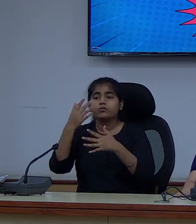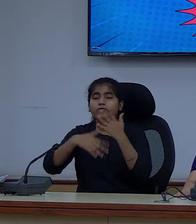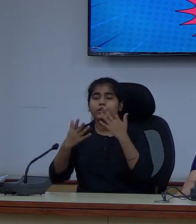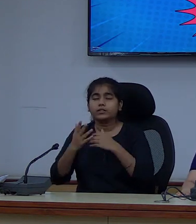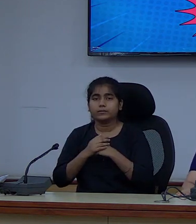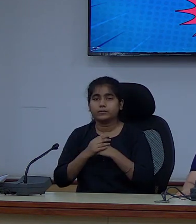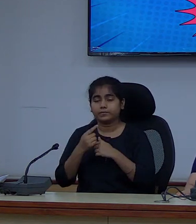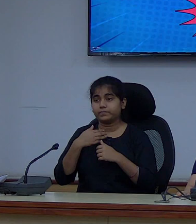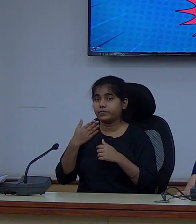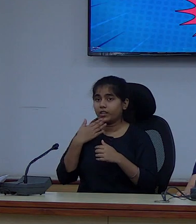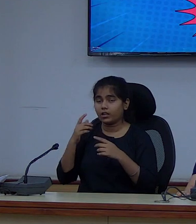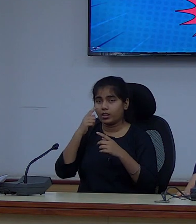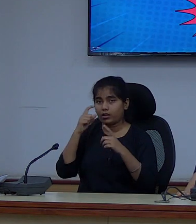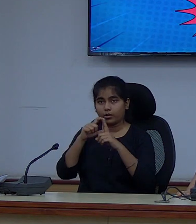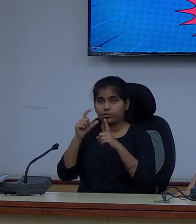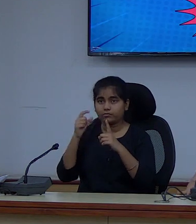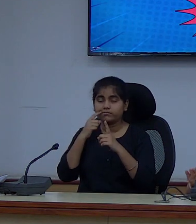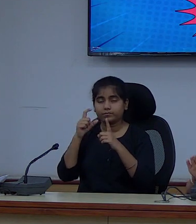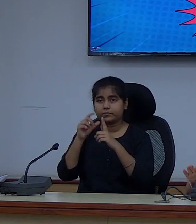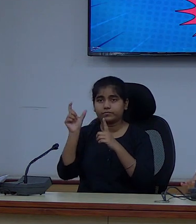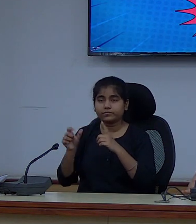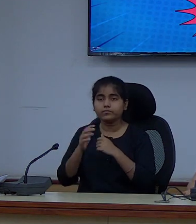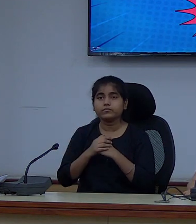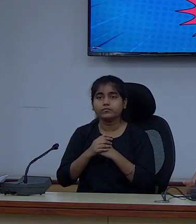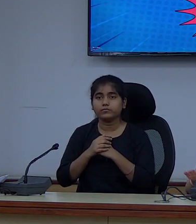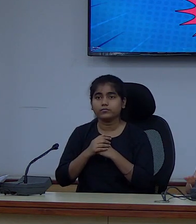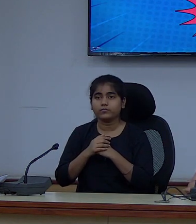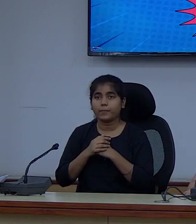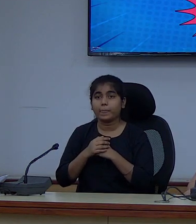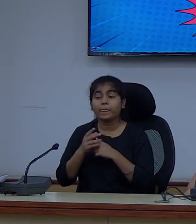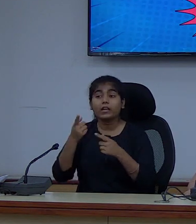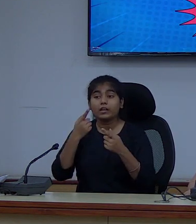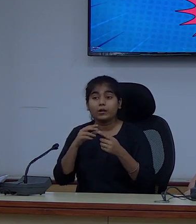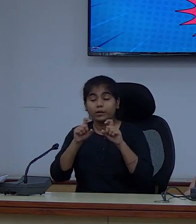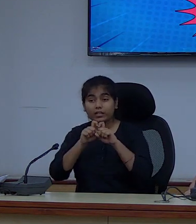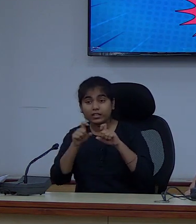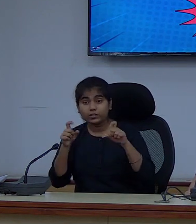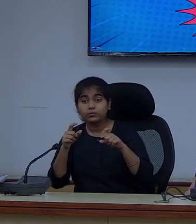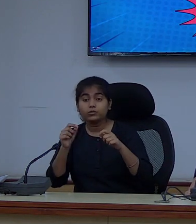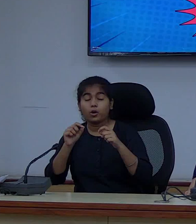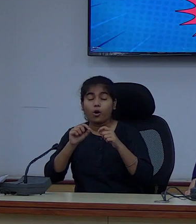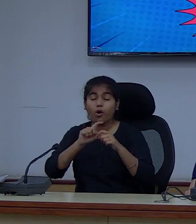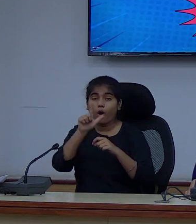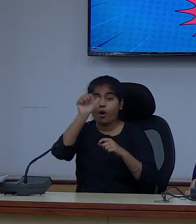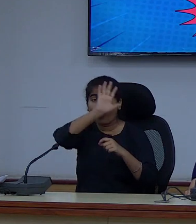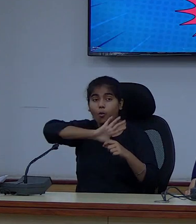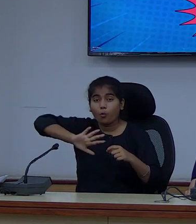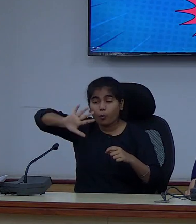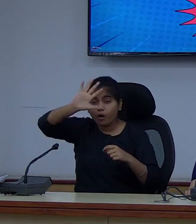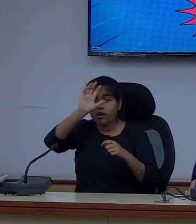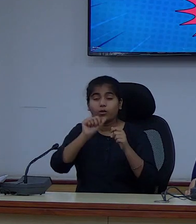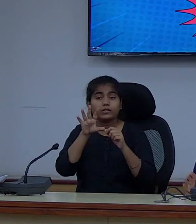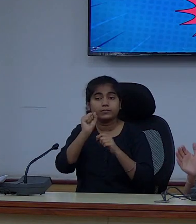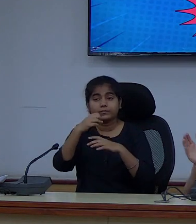काफ़ी अच्छी एक सूची हमें बताई, उनके अलावा वो भी आगे आएँ और उसको आगे बढ़ाने में मदद करें। थैंक यू धर्मेंद्र, ये बहुत ही इम्पॉर्टेंट है